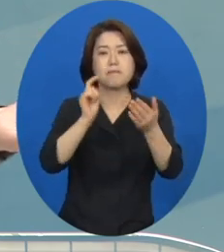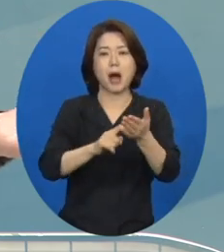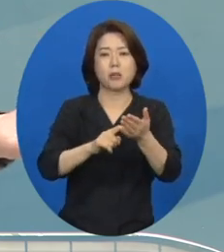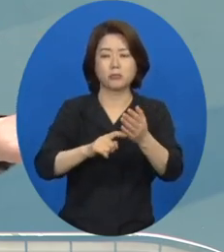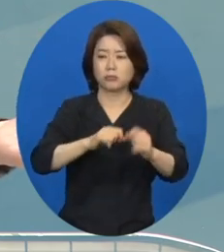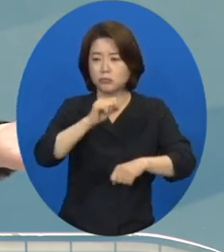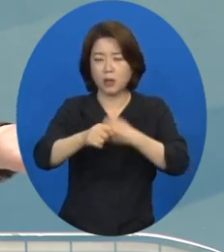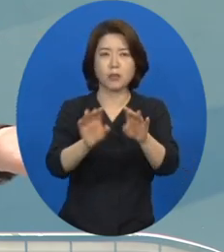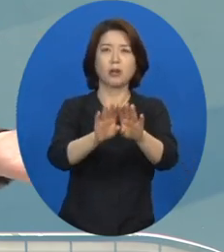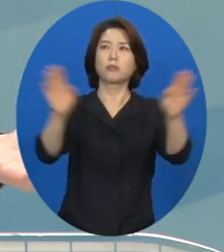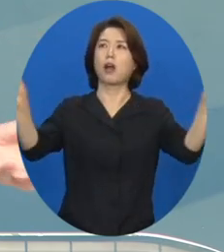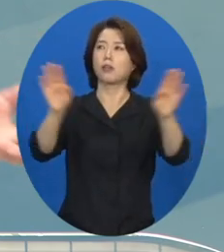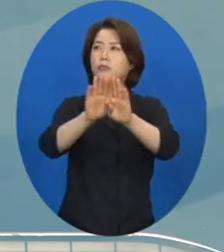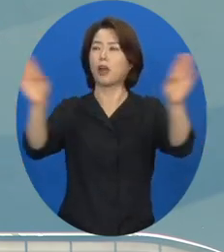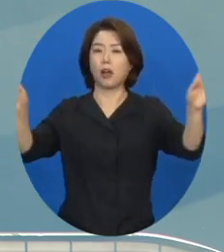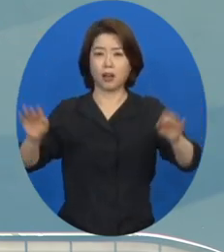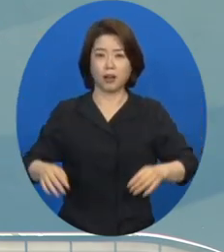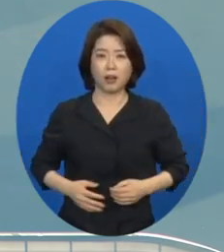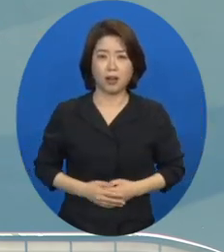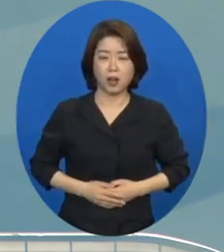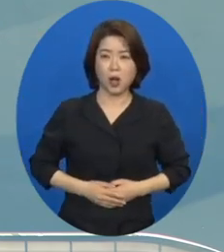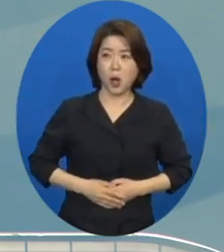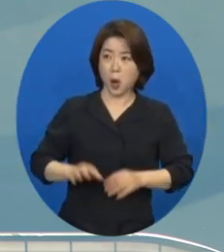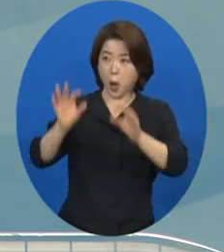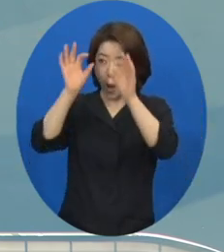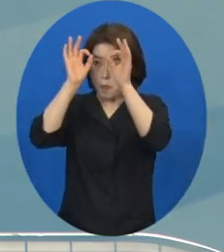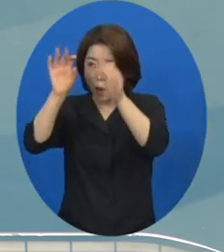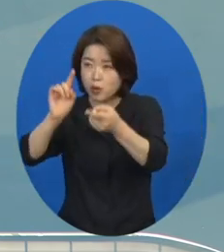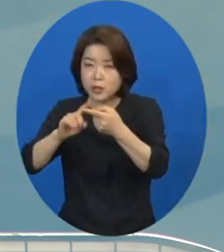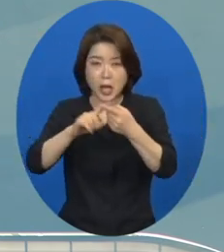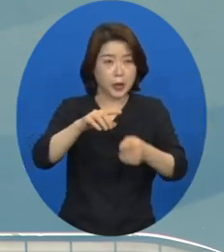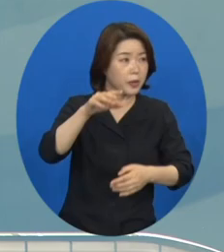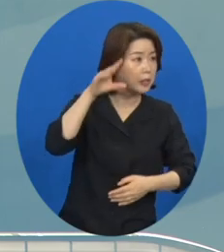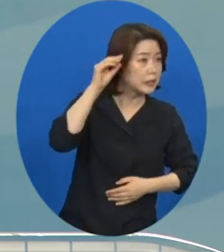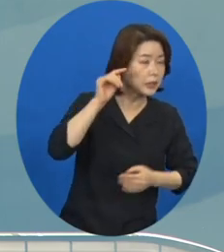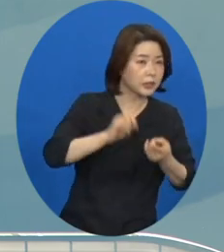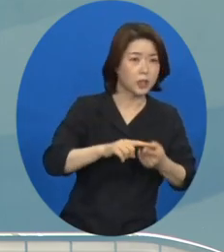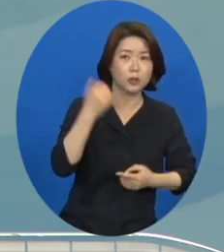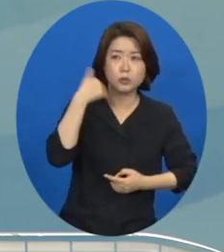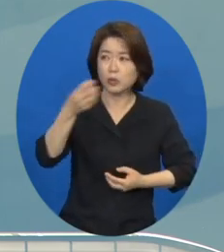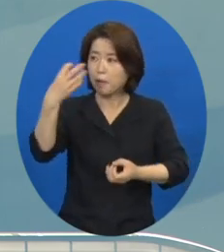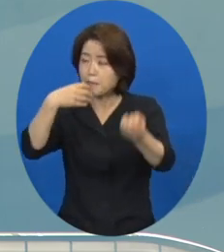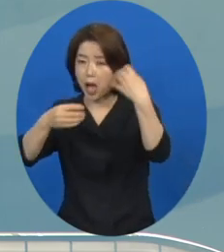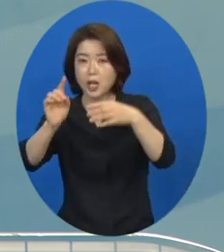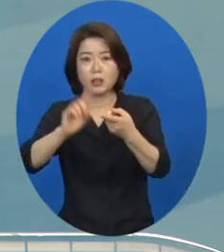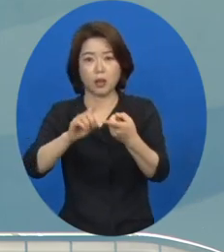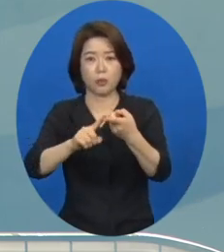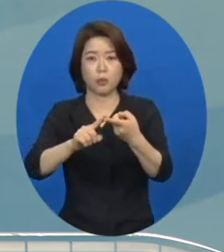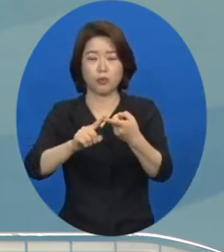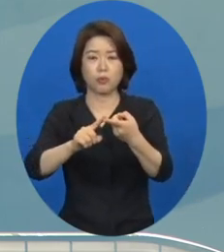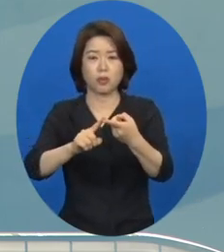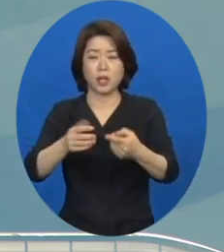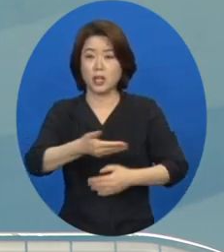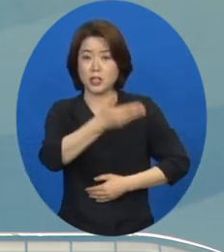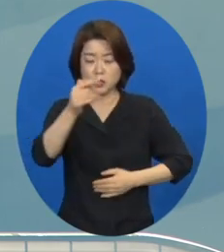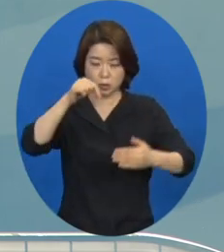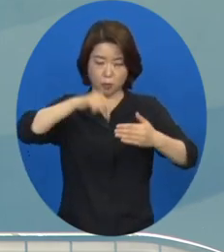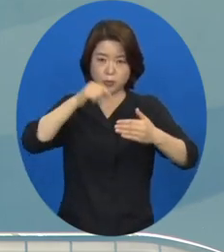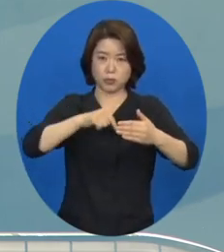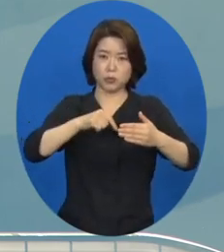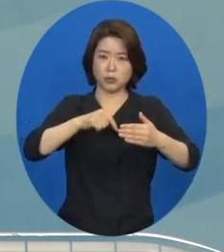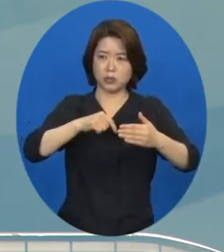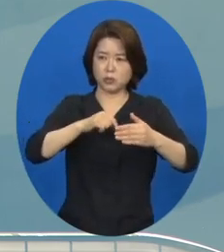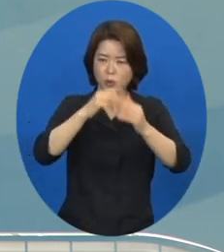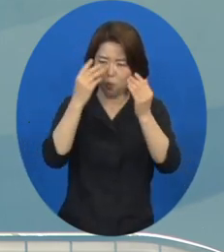다 열어놓습니까? 보는 대로, 듣는 대로, 누가 말하는 대로 여러분 속이